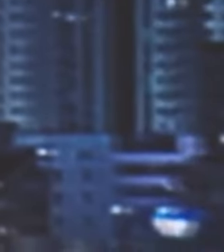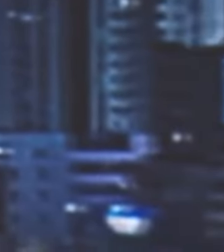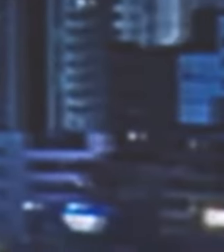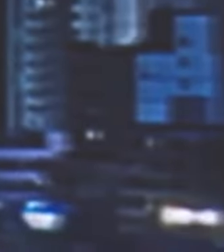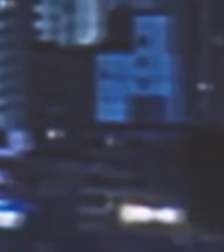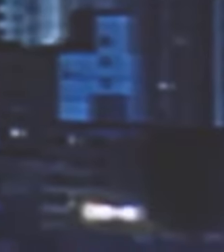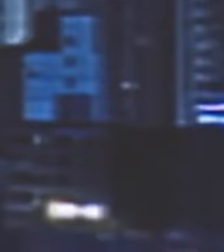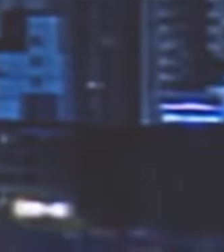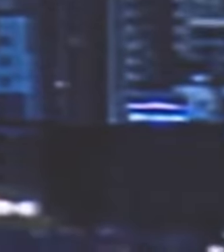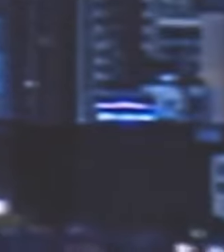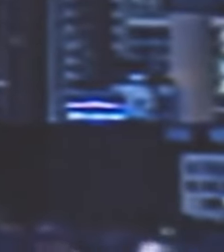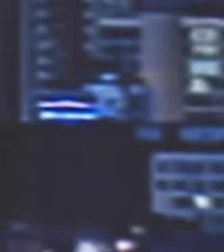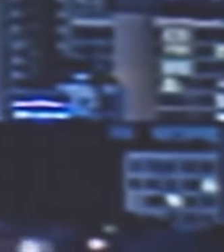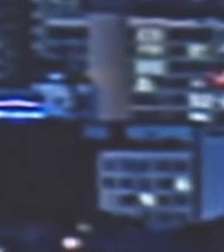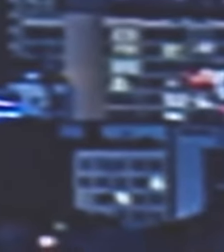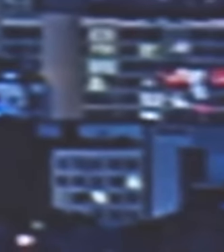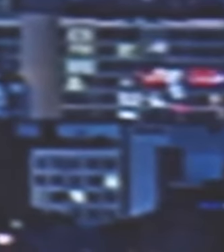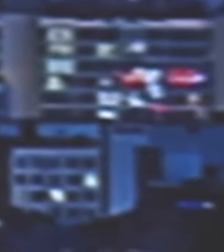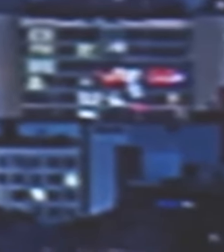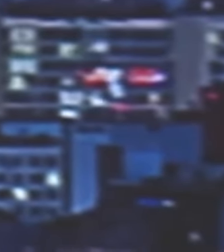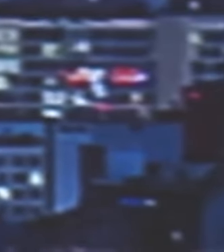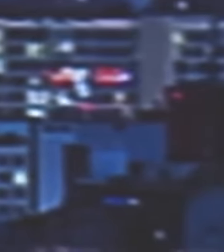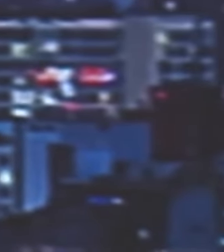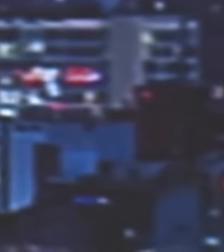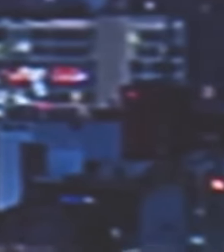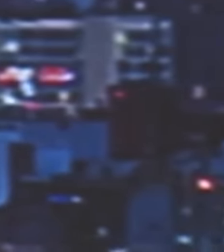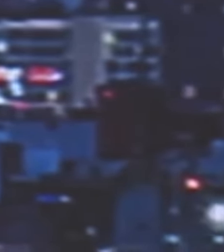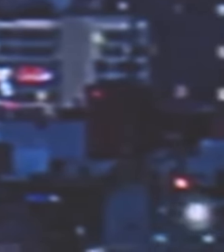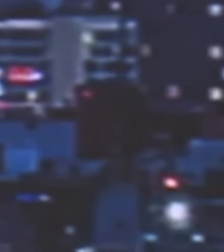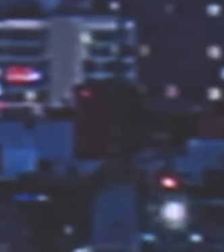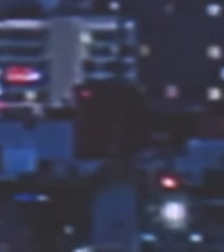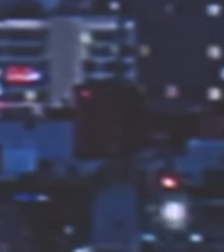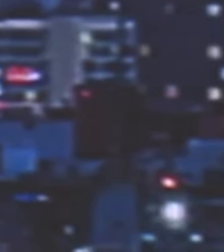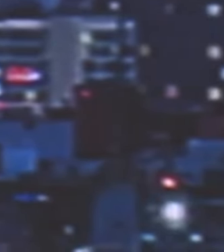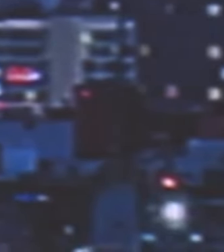저희는 저녁 6시 50분 뉴스룸에서 뵙겠습니다